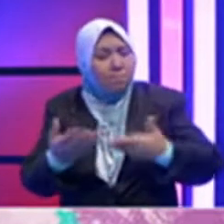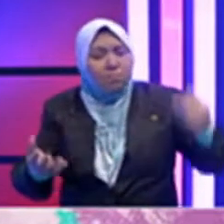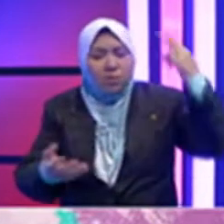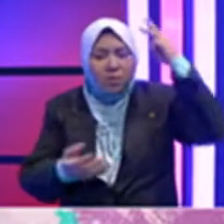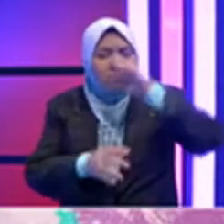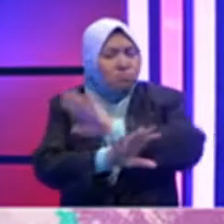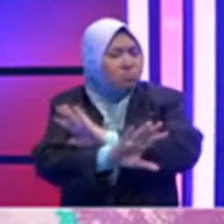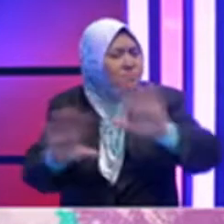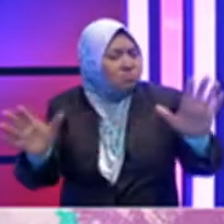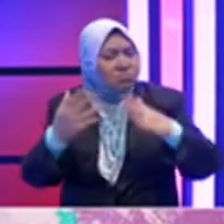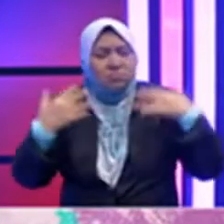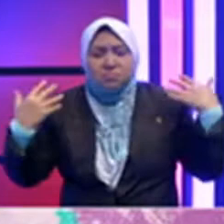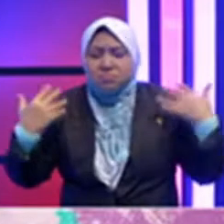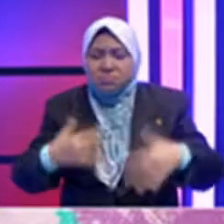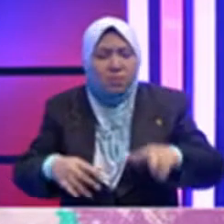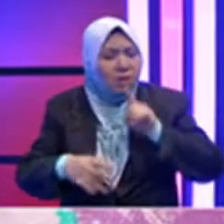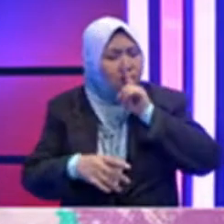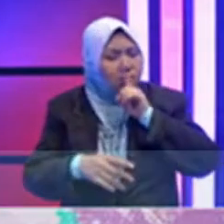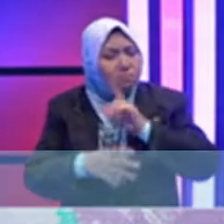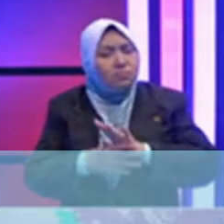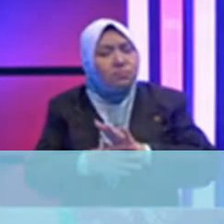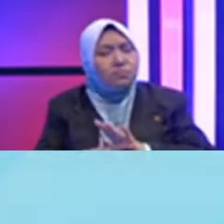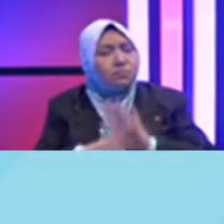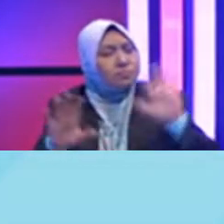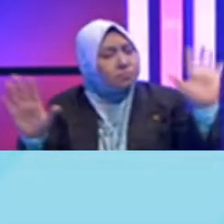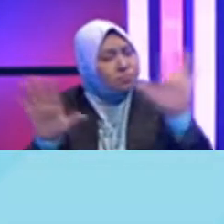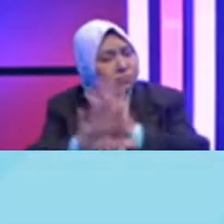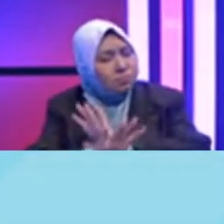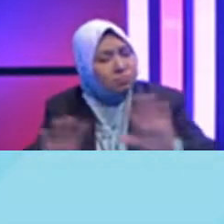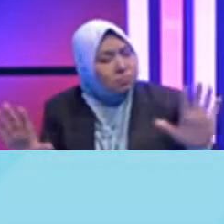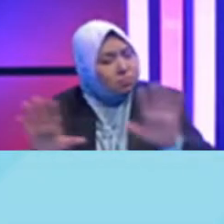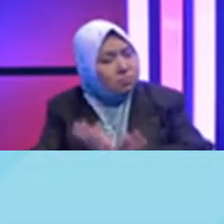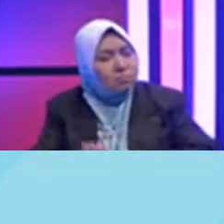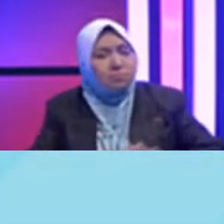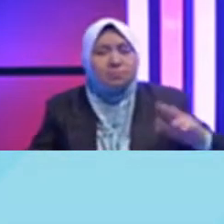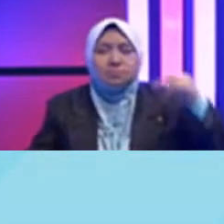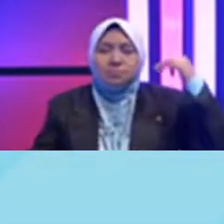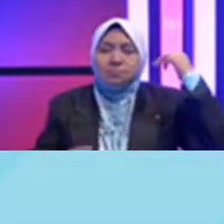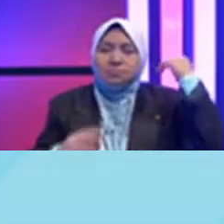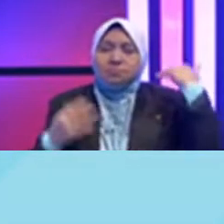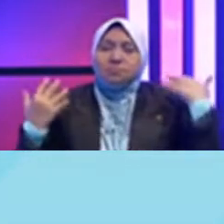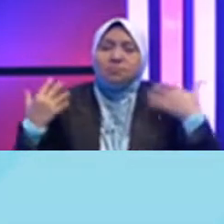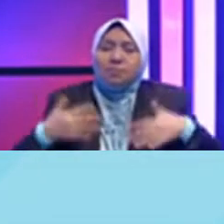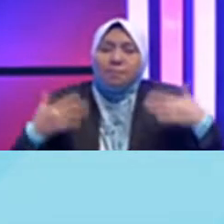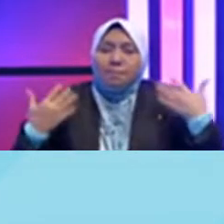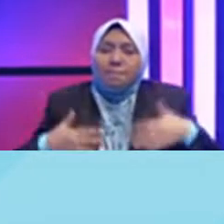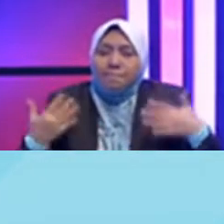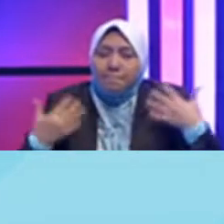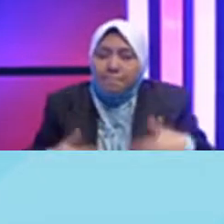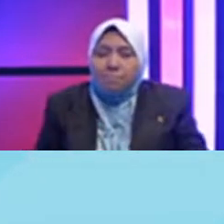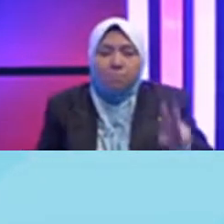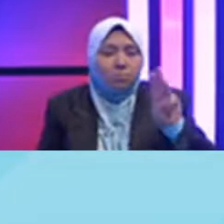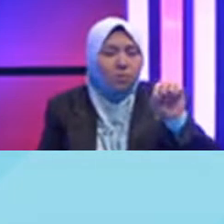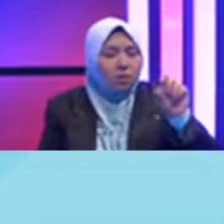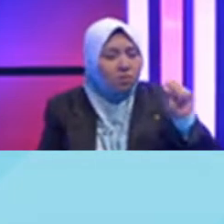ولم يعقب. يا موسى لا تخف